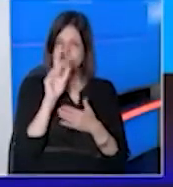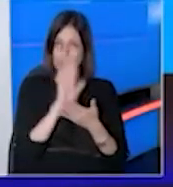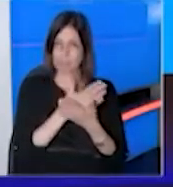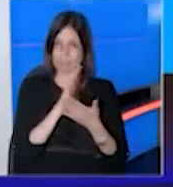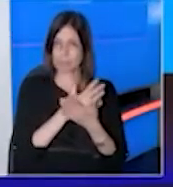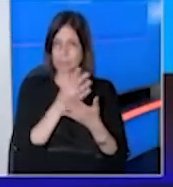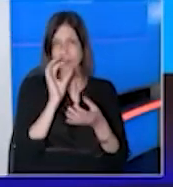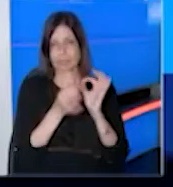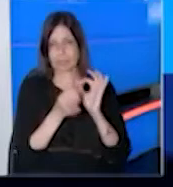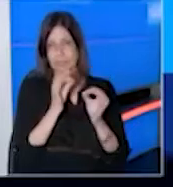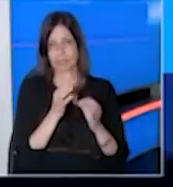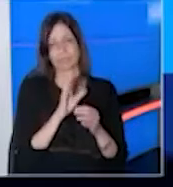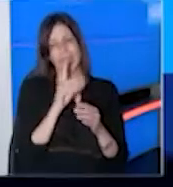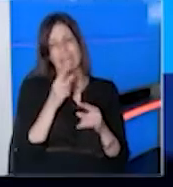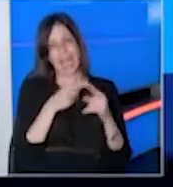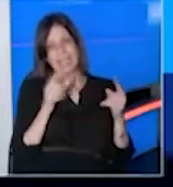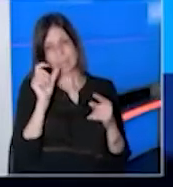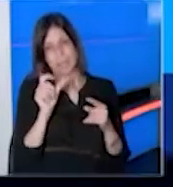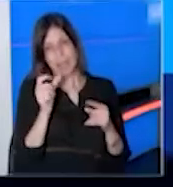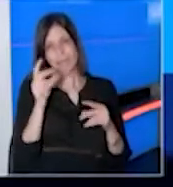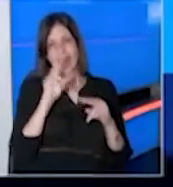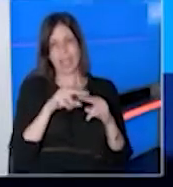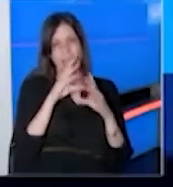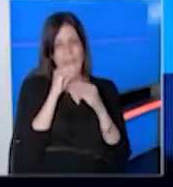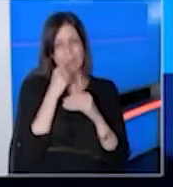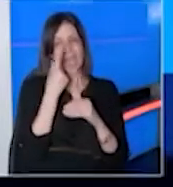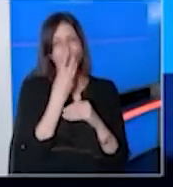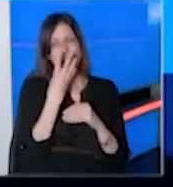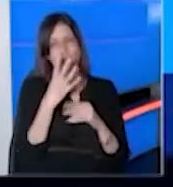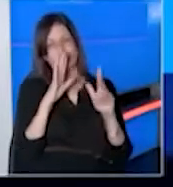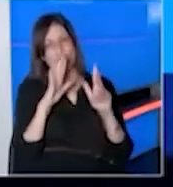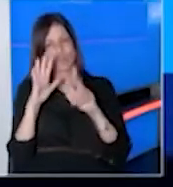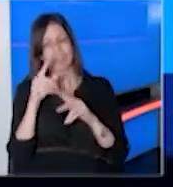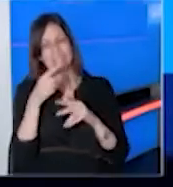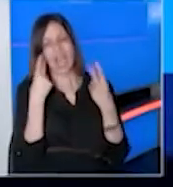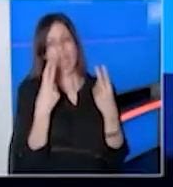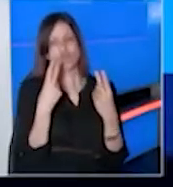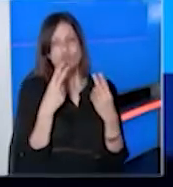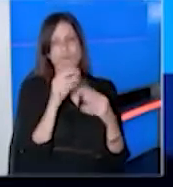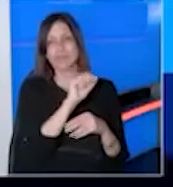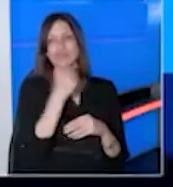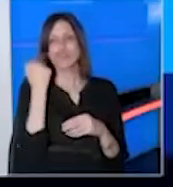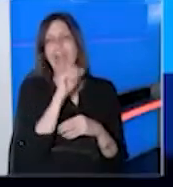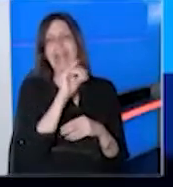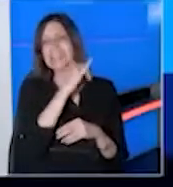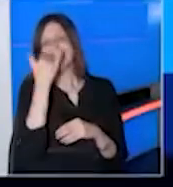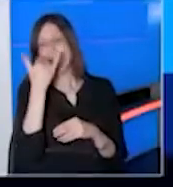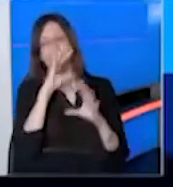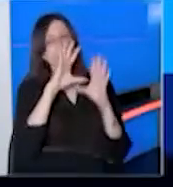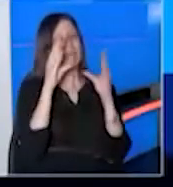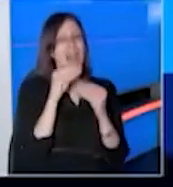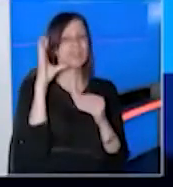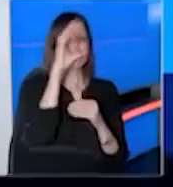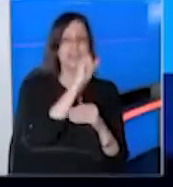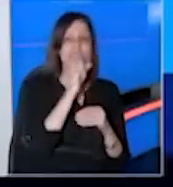כן. כן, רק בחצי מילה, ואחרי זה להתייחס לעניין של 1488, כי זה חשוב. השער הצהוב, ובכלל כל התפיסה